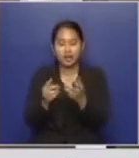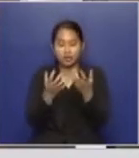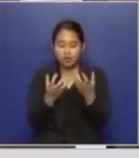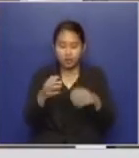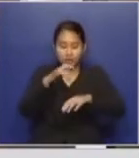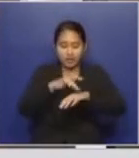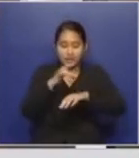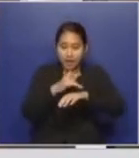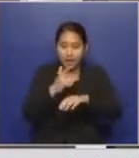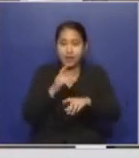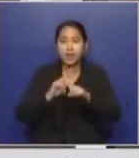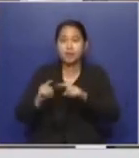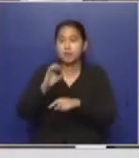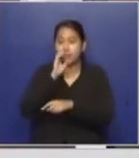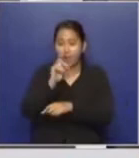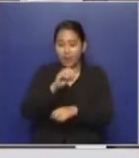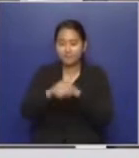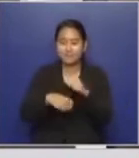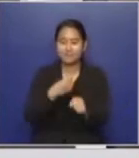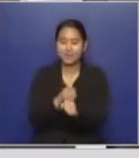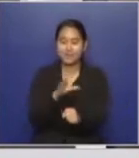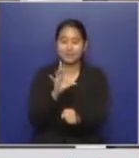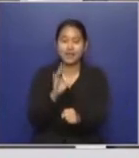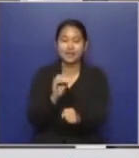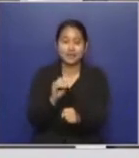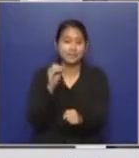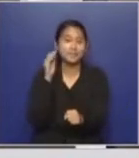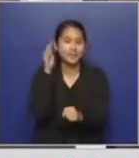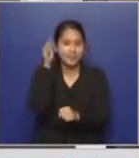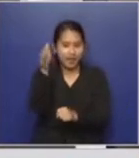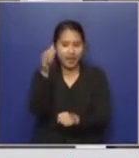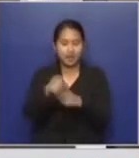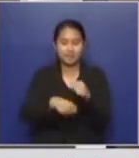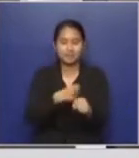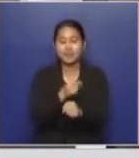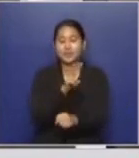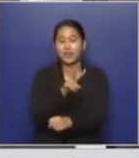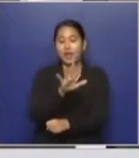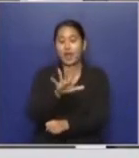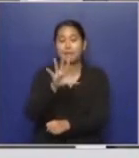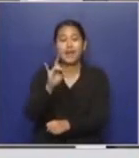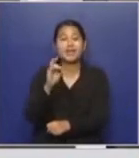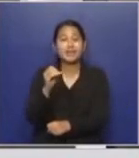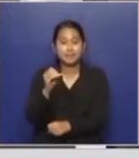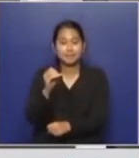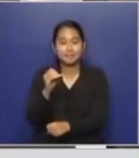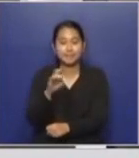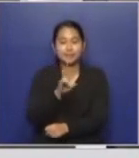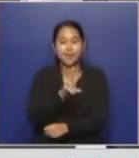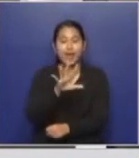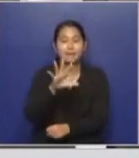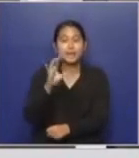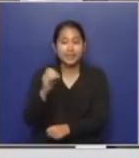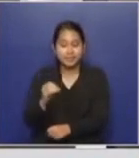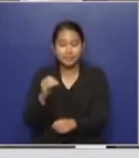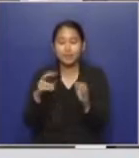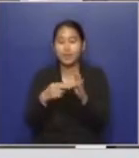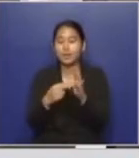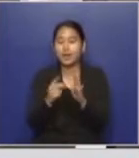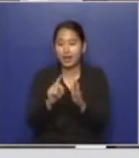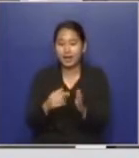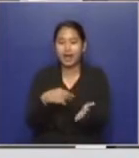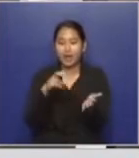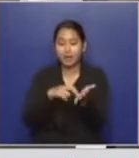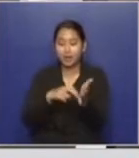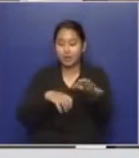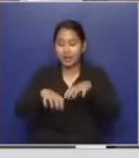รน้ำบาดาลบอกว่าอีก80ปีนะครับปี2580นะครับอีกปี2580รับรองว่าการบริหารจัด